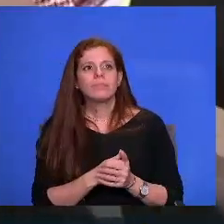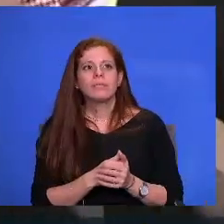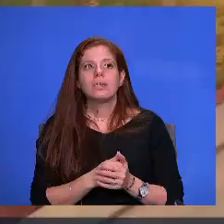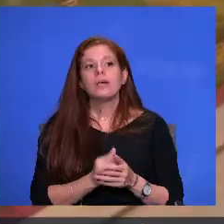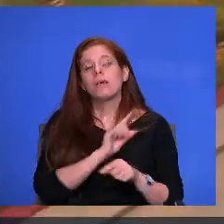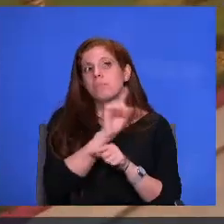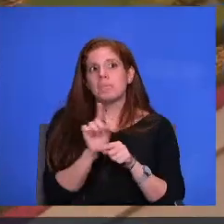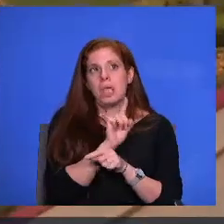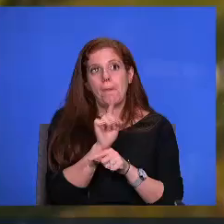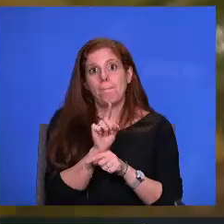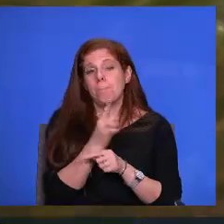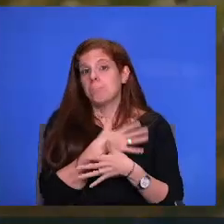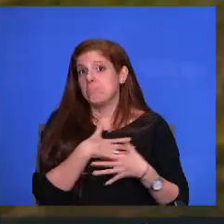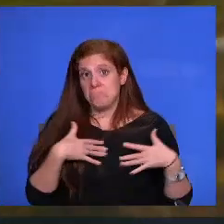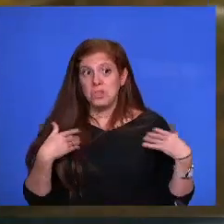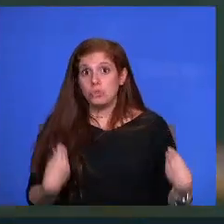very good.